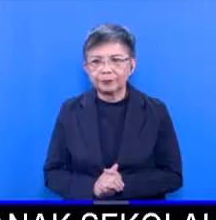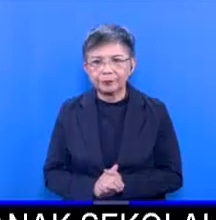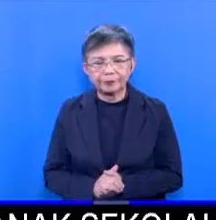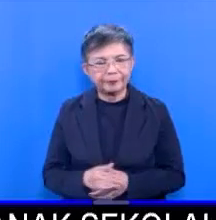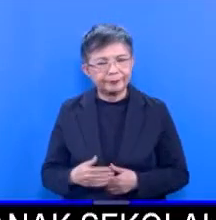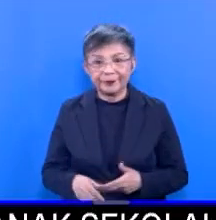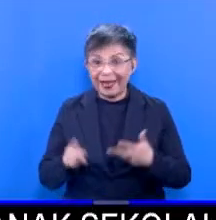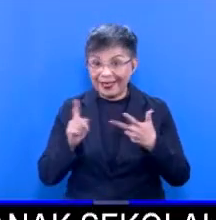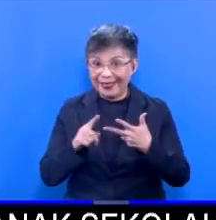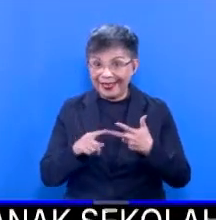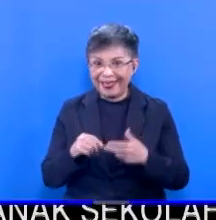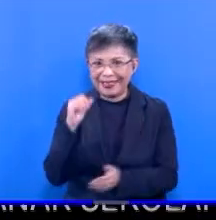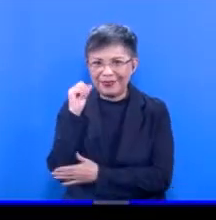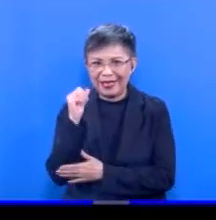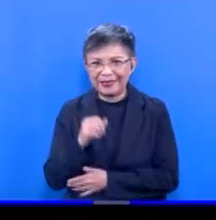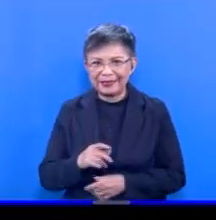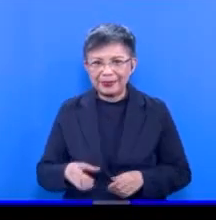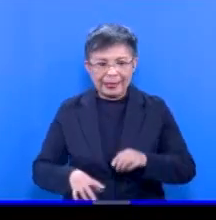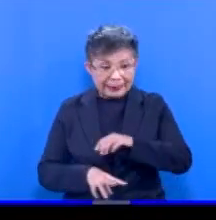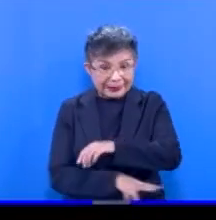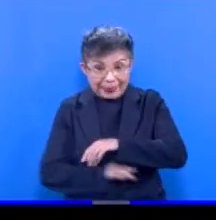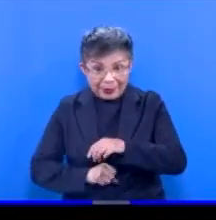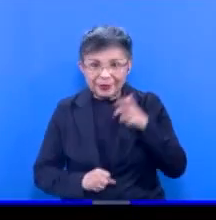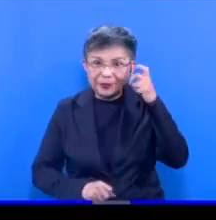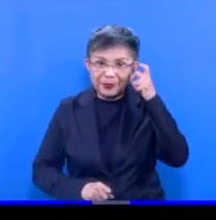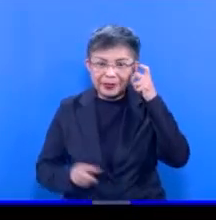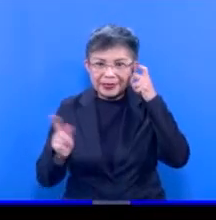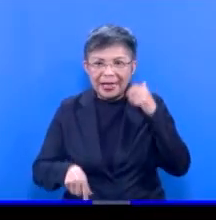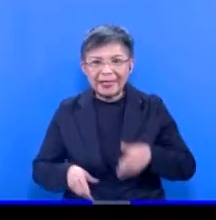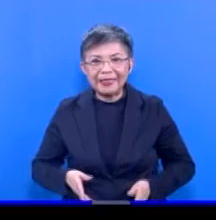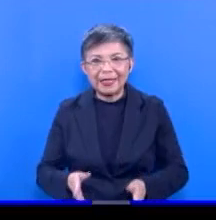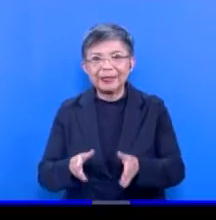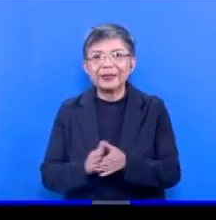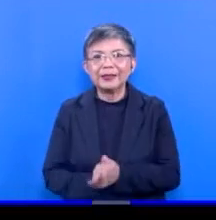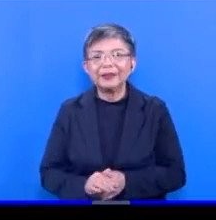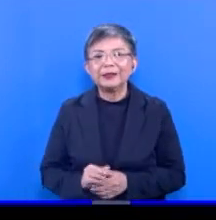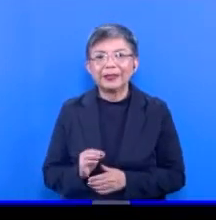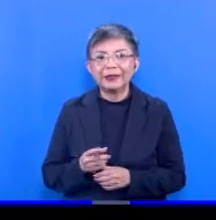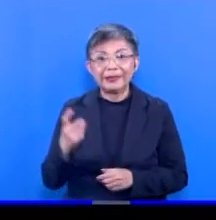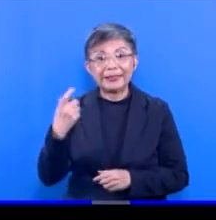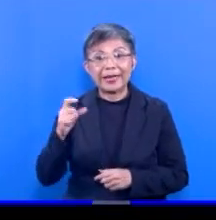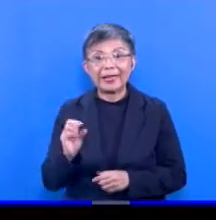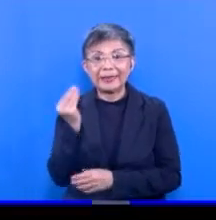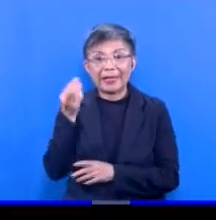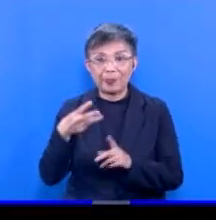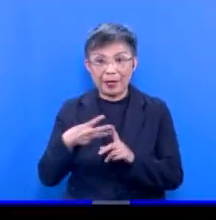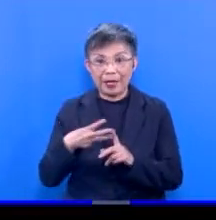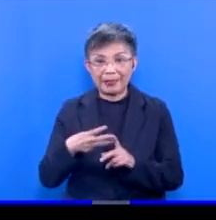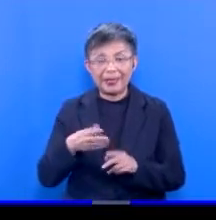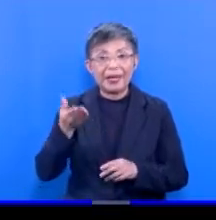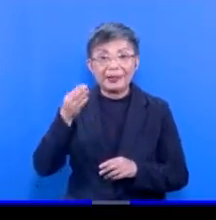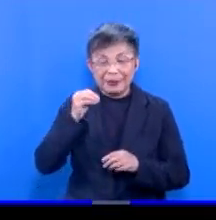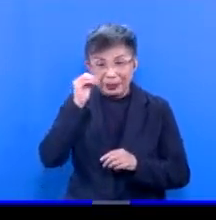Hai dan yang terakhir yaitu aksi penjambretan telepon genggam yang terjadi di Jalan petir utama Duri Kosambi Cengkareng Jakarta Barat Senin